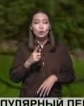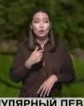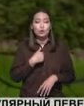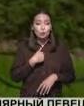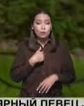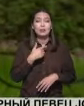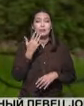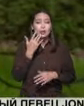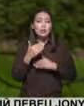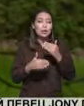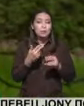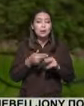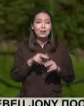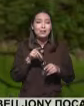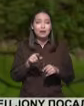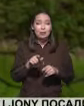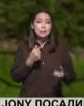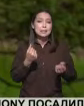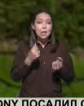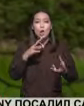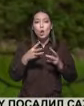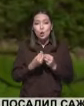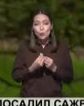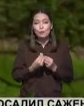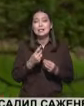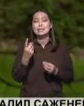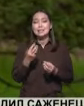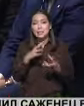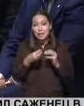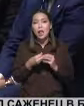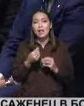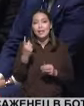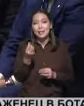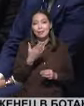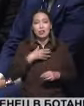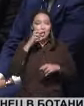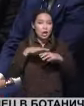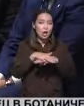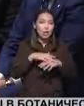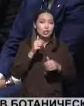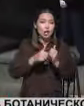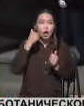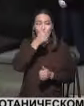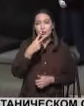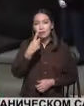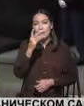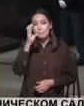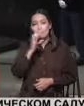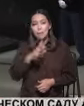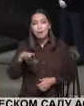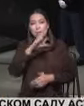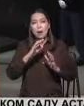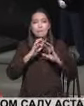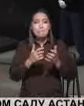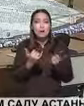ночью занимается именно делом укрепления мира и единства в нашей стране. Отмечу, каждый год 21 сентября по всему миру